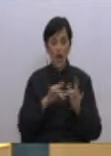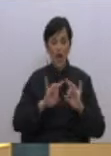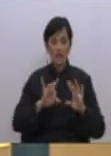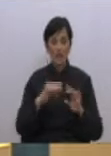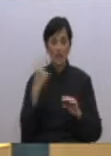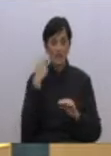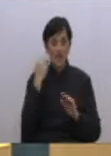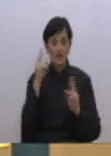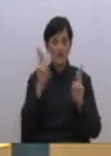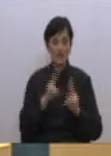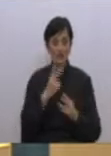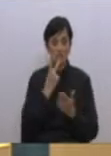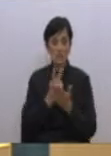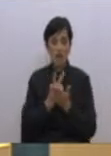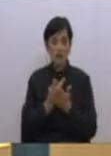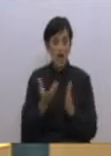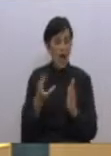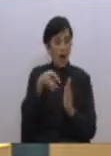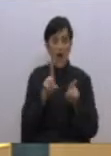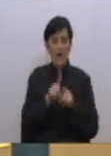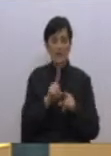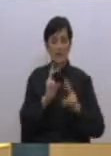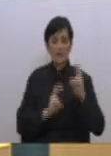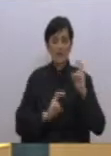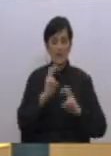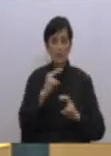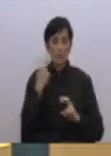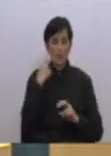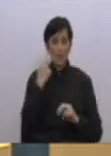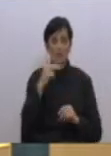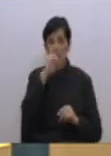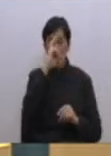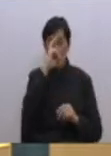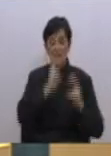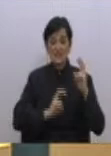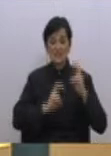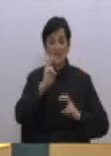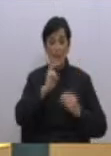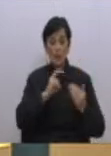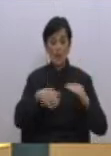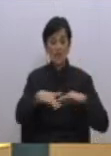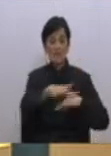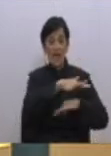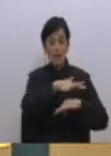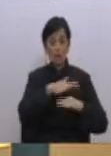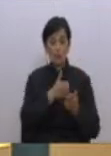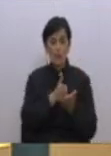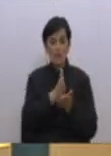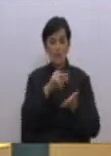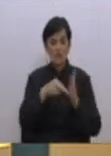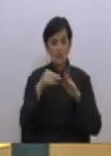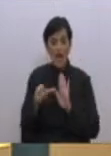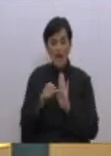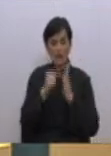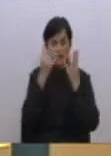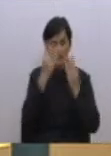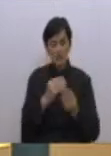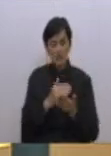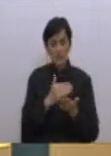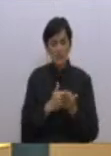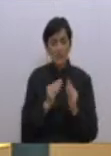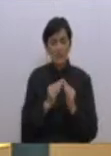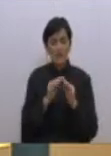ვალის წესის მაჩვენებელი არ მოიცავს ასეთი სასვლას. სახელმწიფო საწარმოების სექტორიზაციის მიზნით საბიუჯეტო კოდექსში შეტანილი